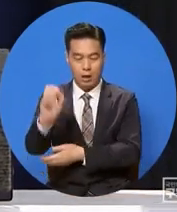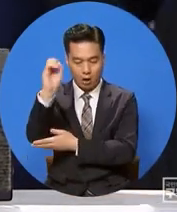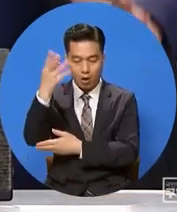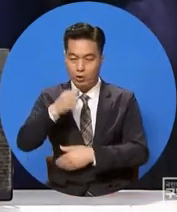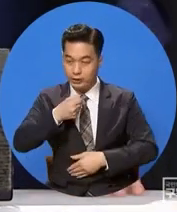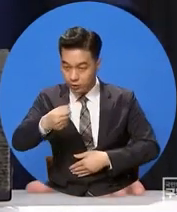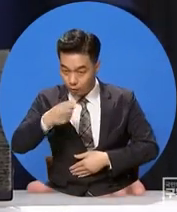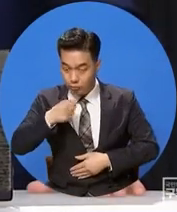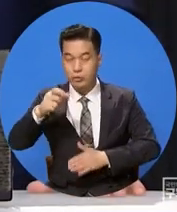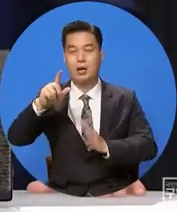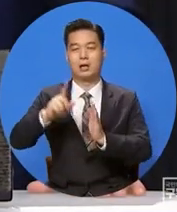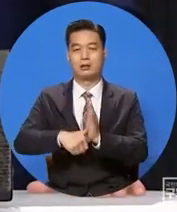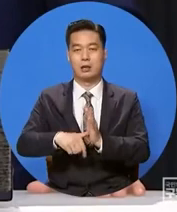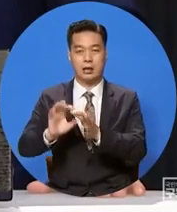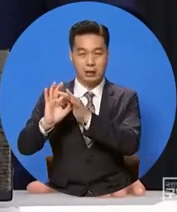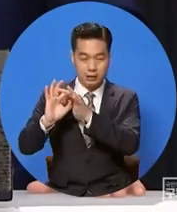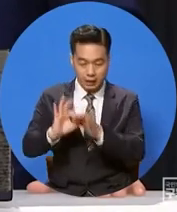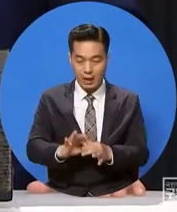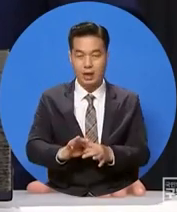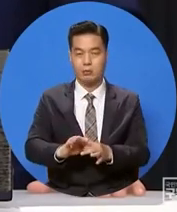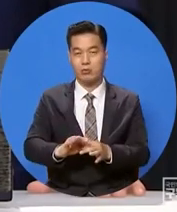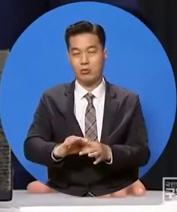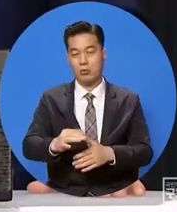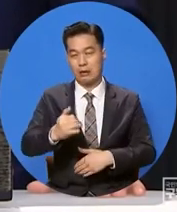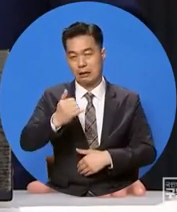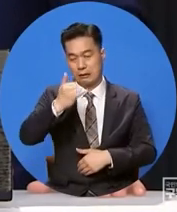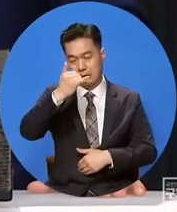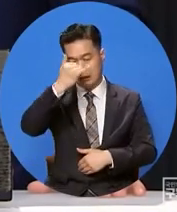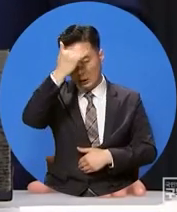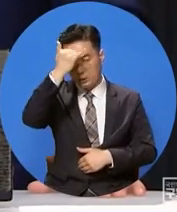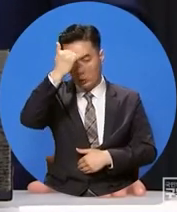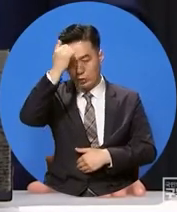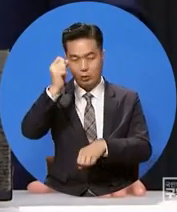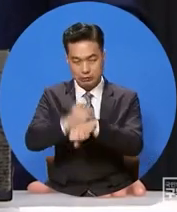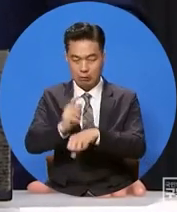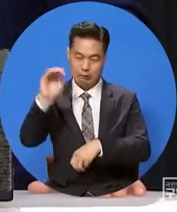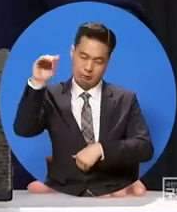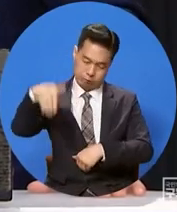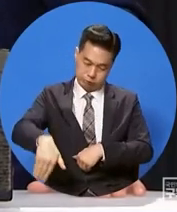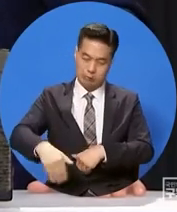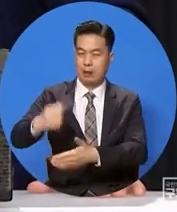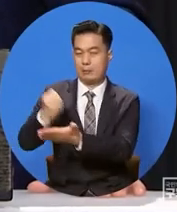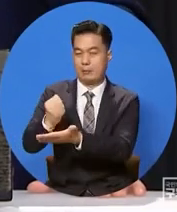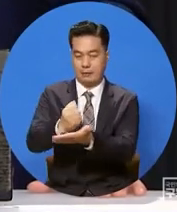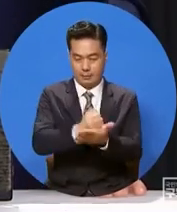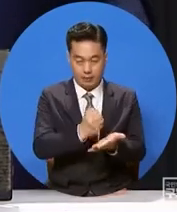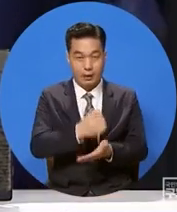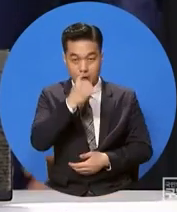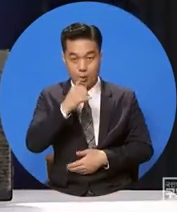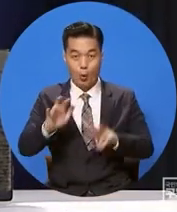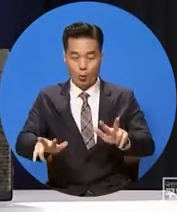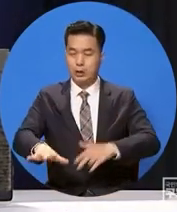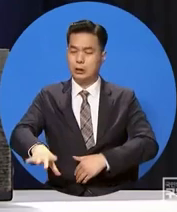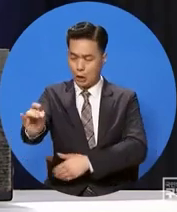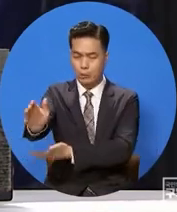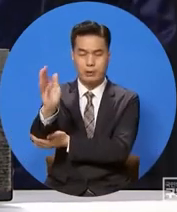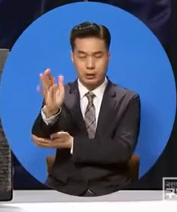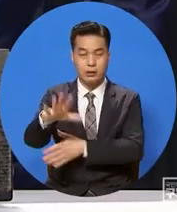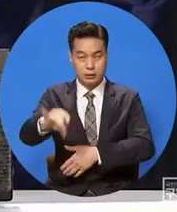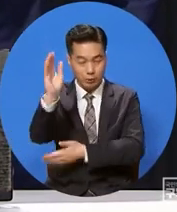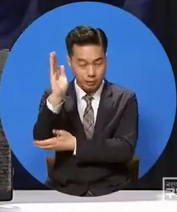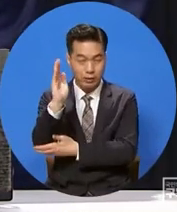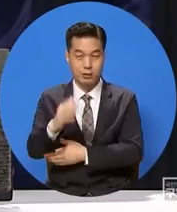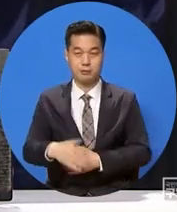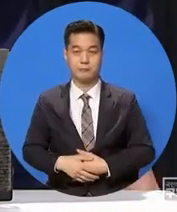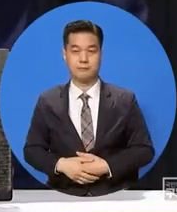언론하고 인터뷰하면서 계속 뭐 부도덕하고 어쩌고 하면서 계속 하셨잖아요. 내가 오늘 부도덕은 처음 이야기하는 거 무슨 말씀이세요?